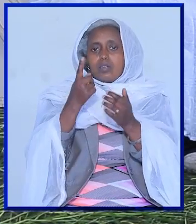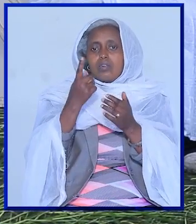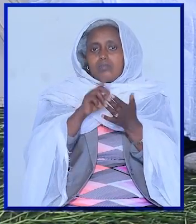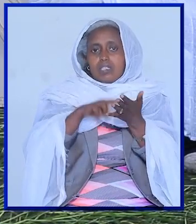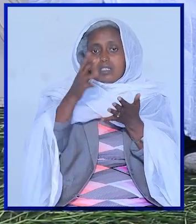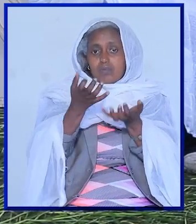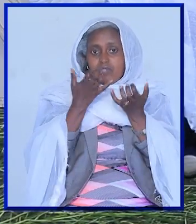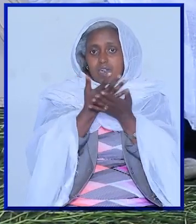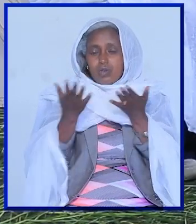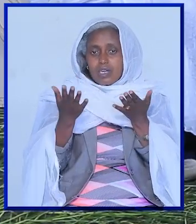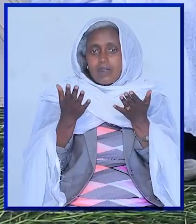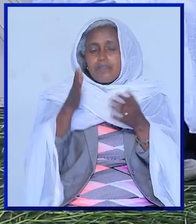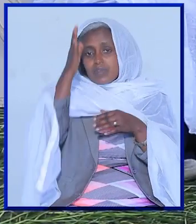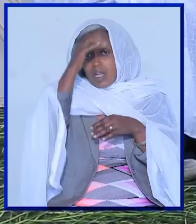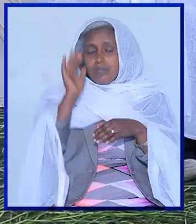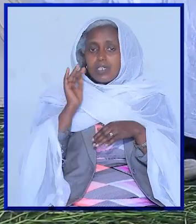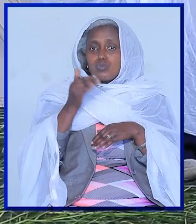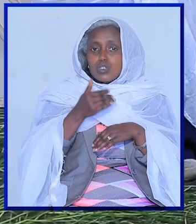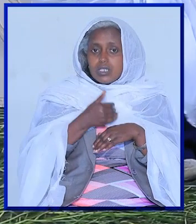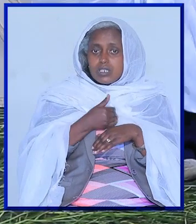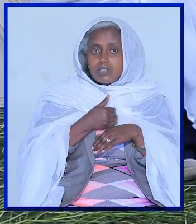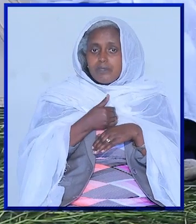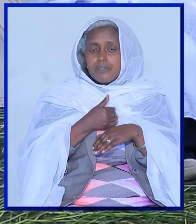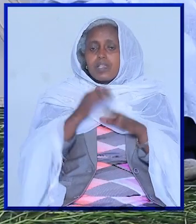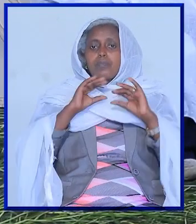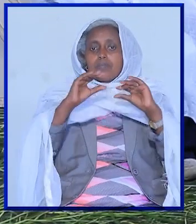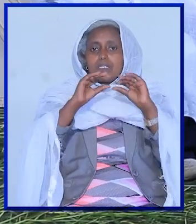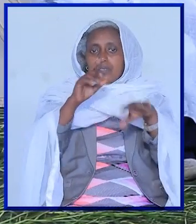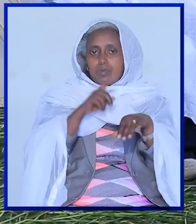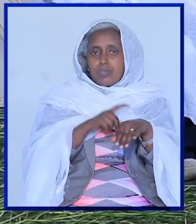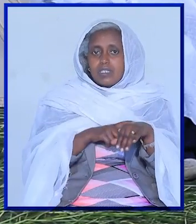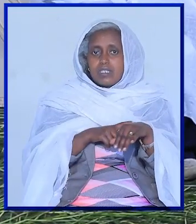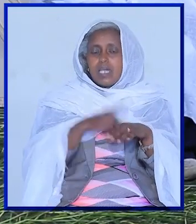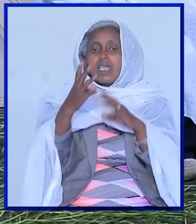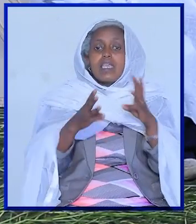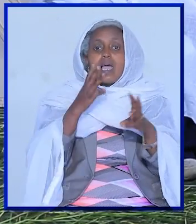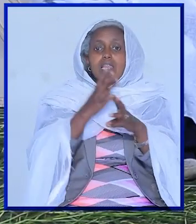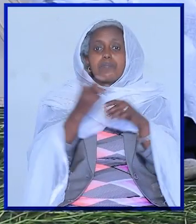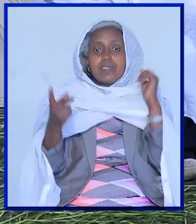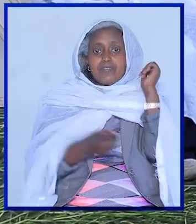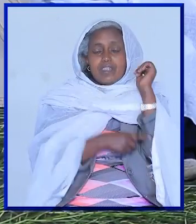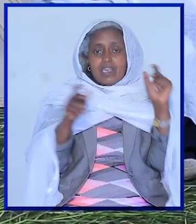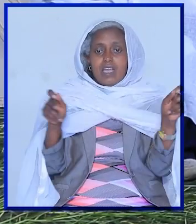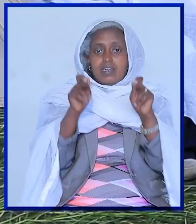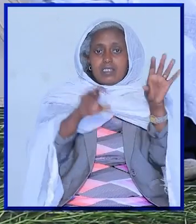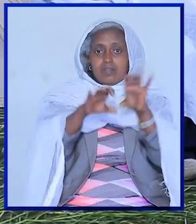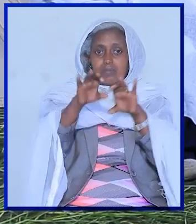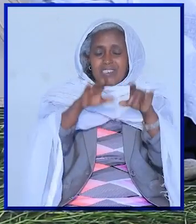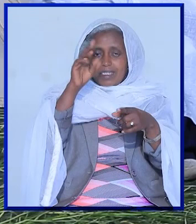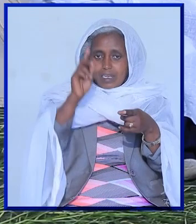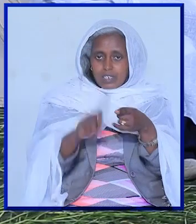ነገር እንደውም አባቶቻችን በሚያስተምሩበት ጊዜ የዓለምን ፈተና ድል ማድረግ